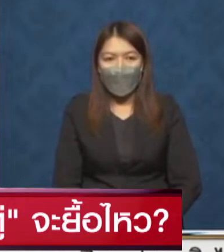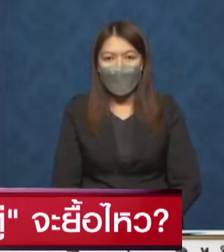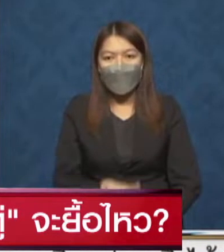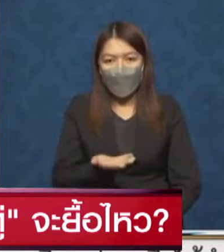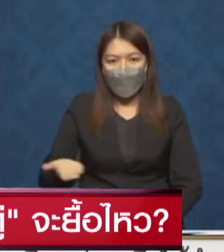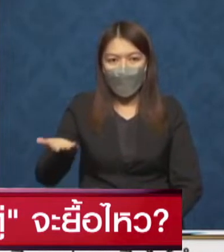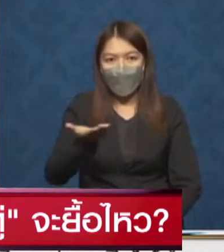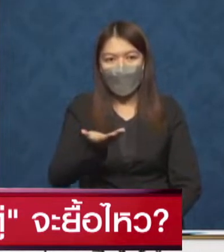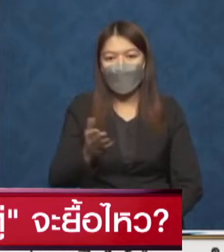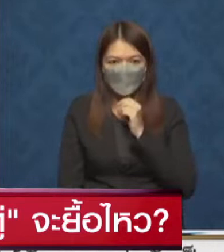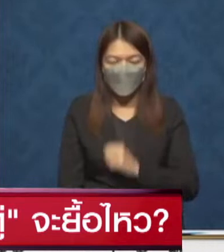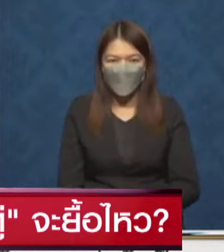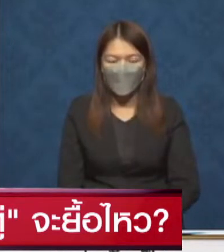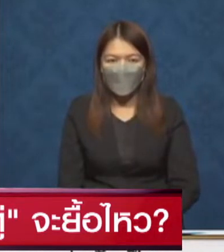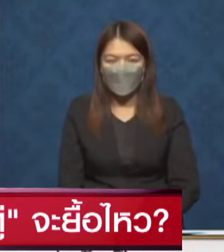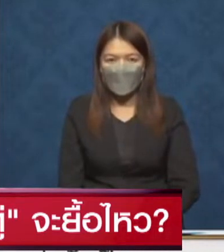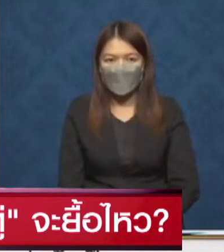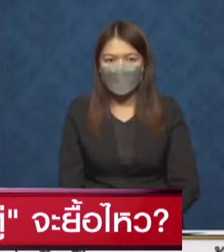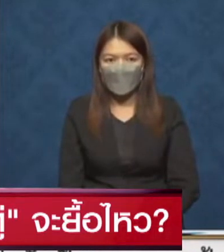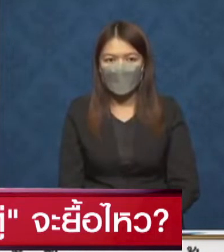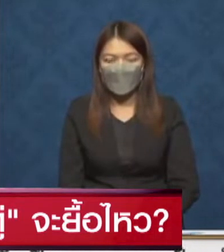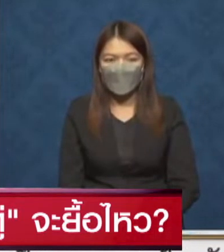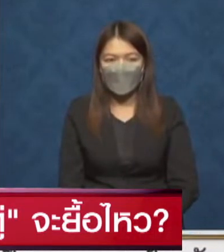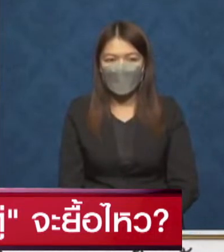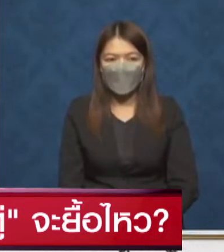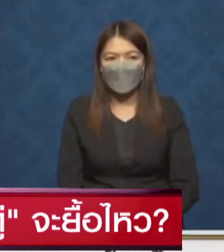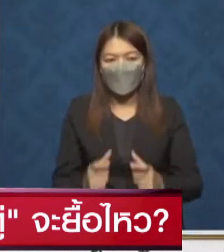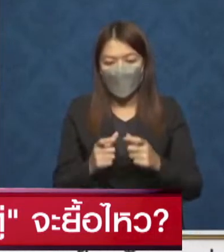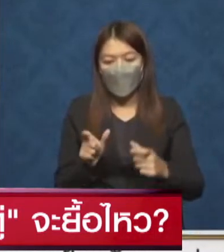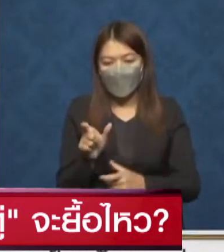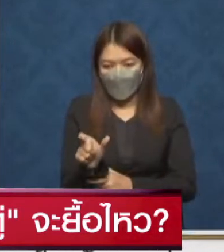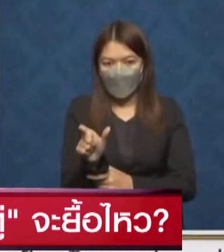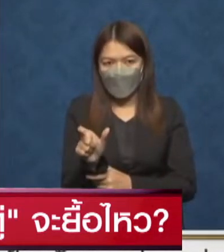ผมขอให้ปิดการแสดงตนครับจำนวนผู้ที่กดบัตรแสดงตน